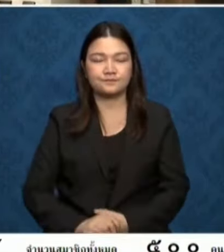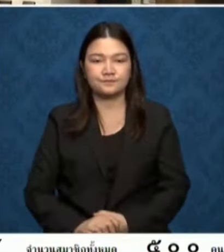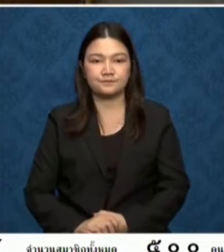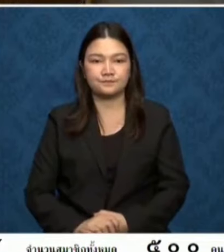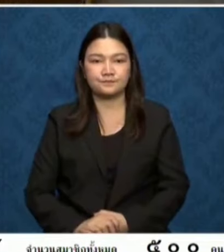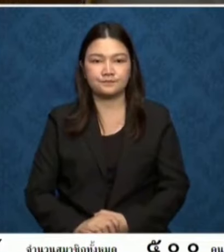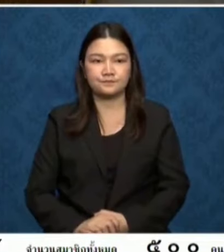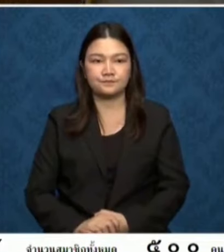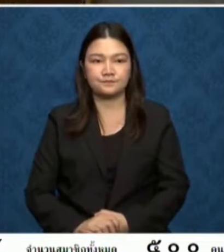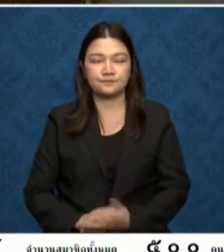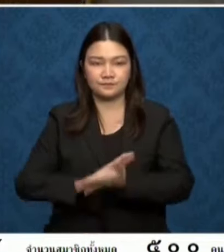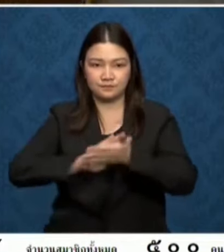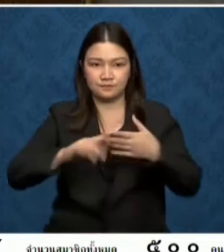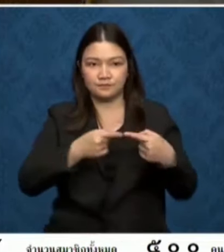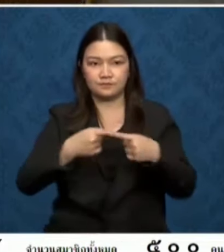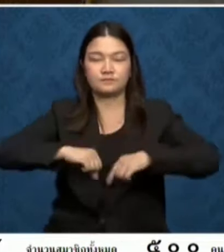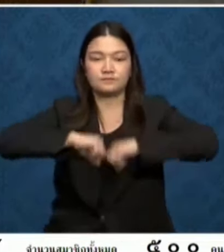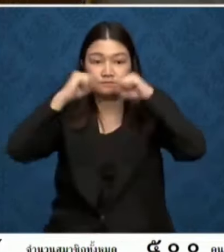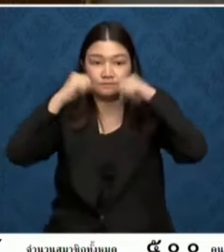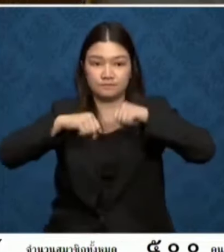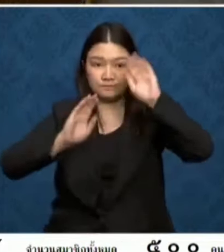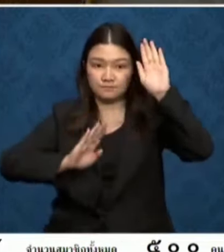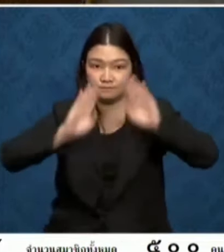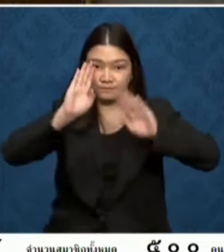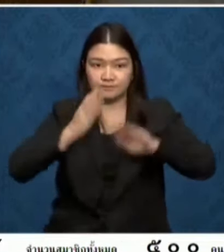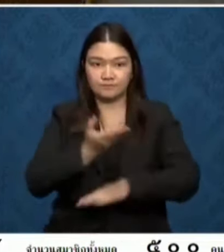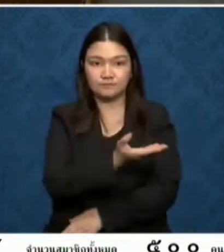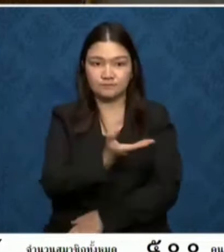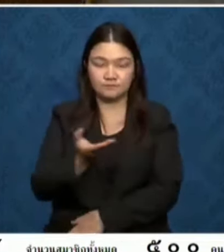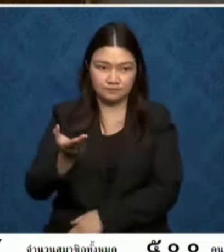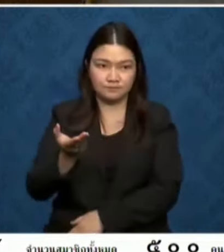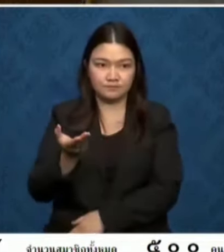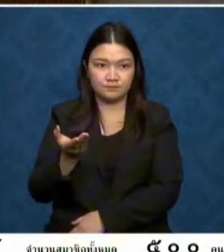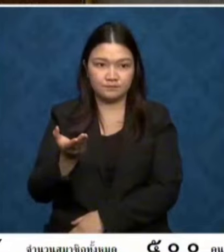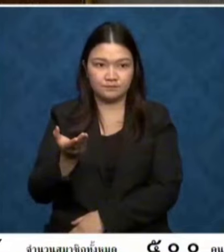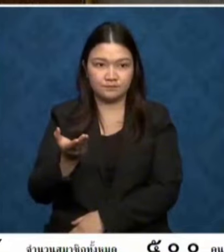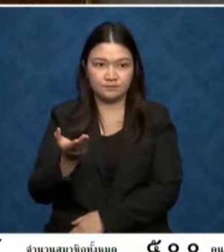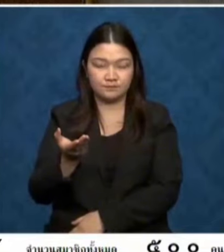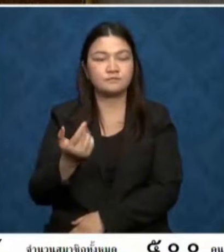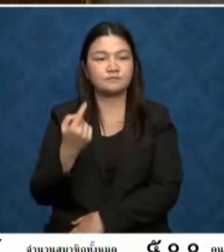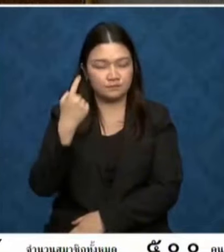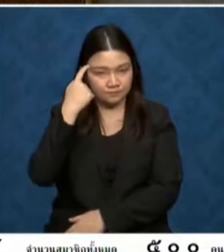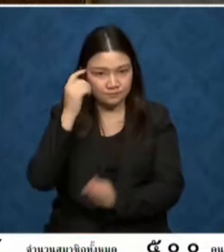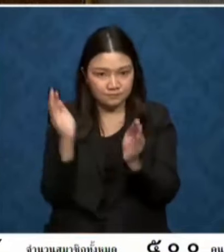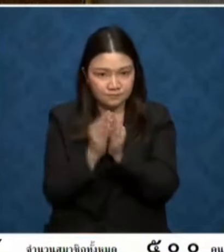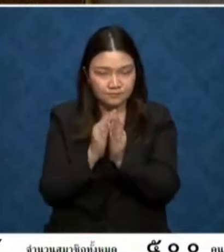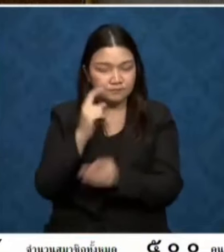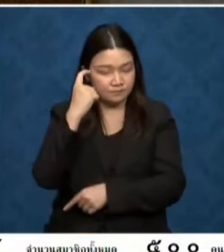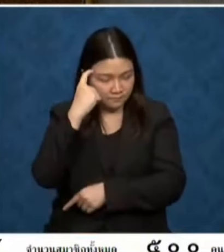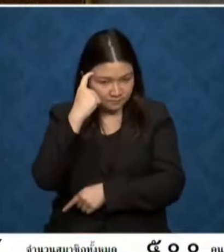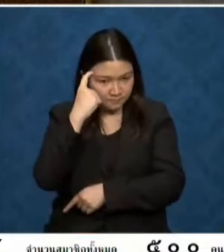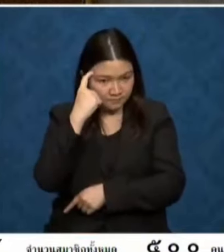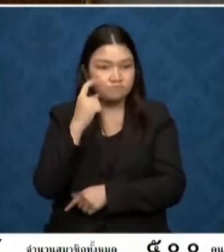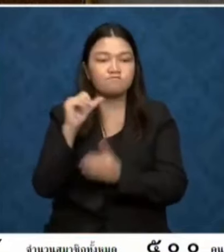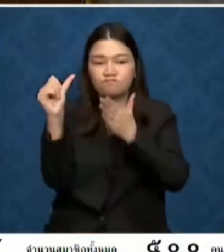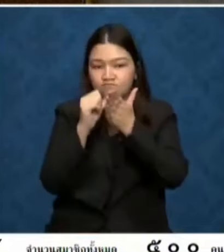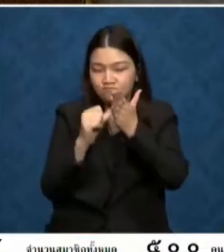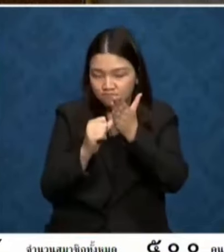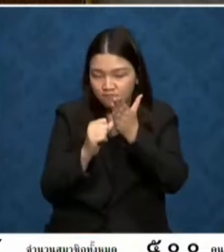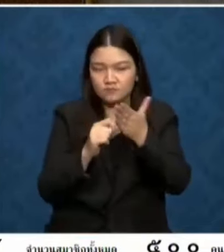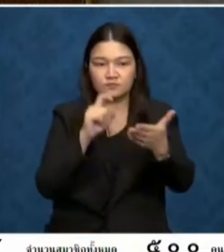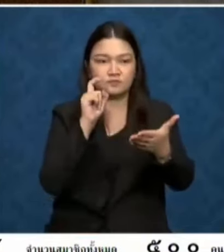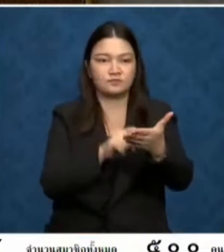จะเป็นการลงมติครับขอเชิญท่านสมาชิกใช้สิทธิ์ออกเสียงลงคะแนนครับผู้ใดเห็นควรให้มีการแก้ไขโปรดก